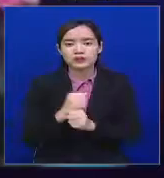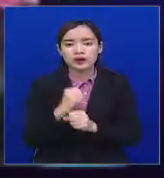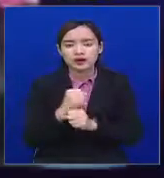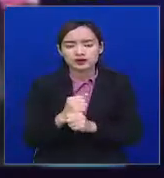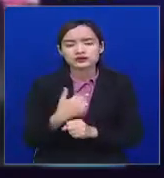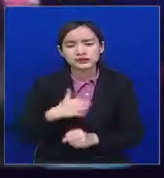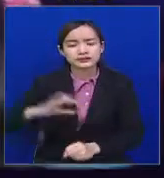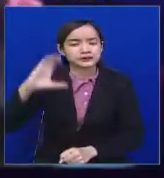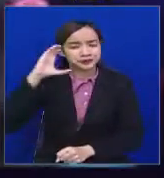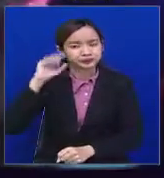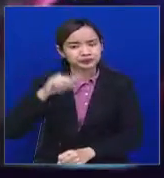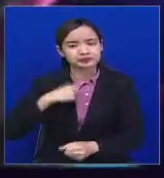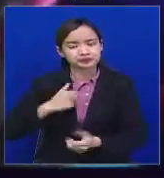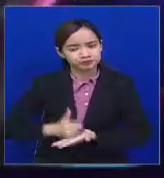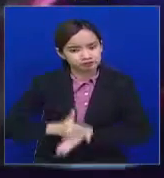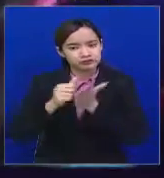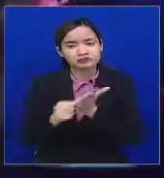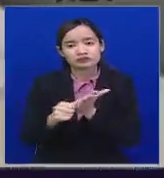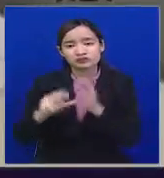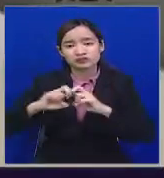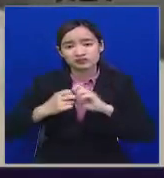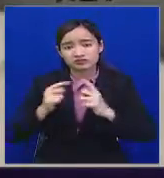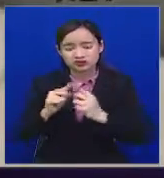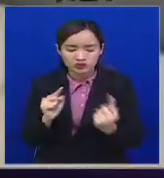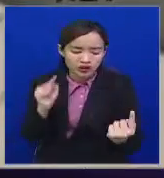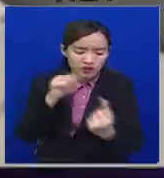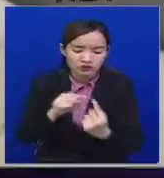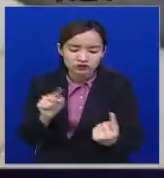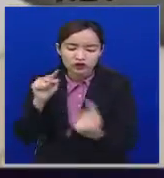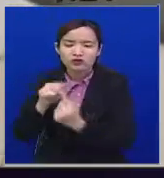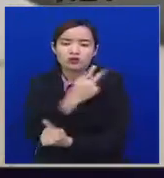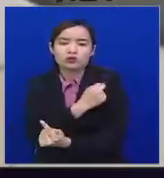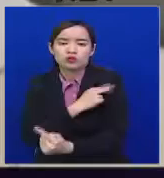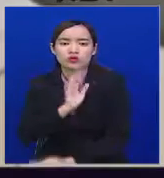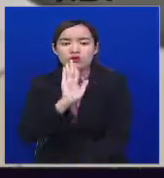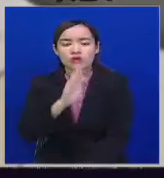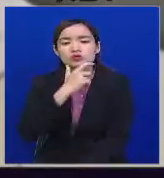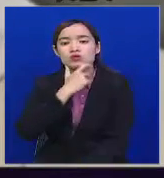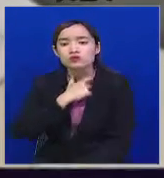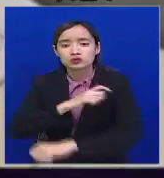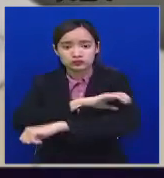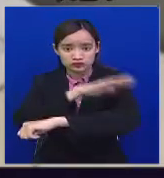างนี้จะช่วยแก้ไขปัญหาการเข้าถึงบริการสาธารณสุขของชาวไทยภูเขาได้